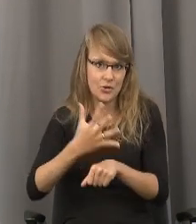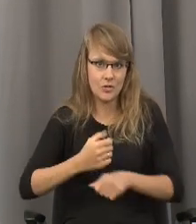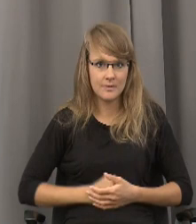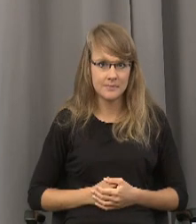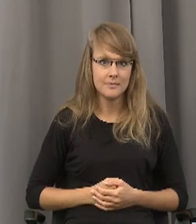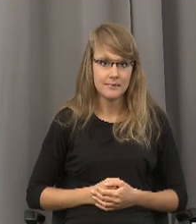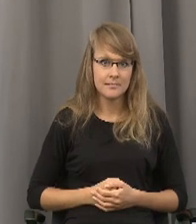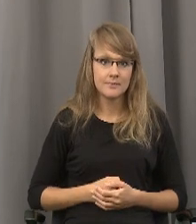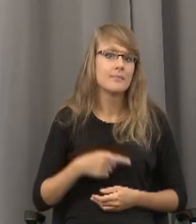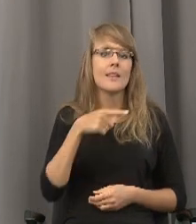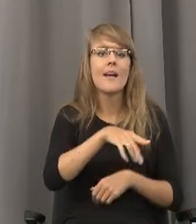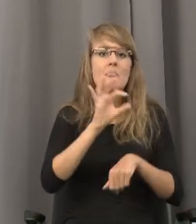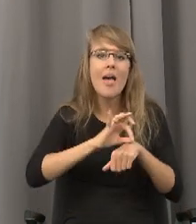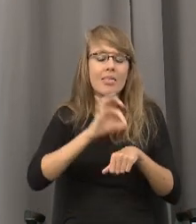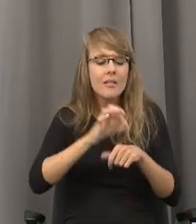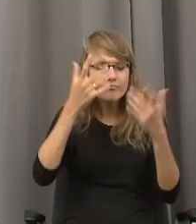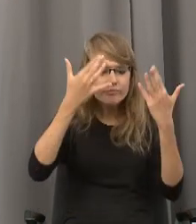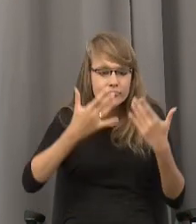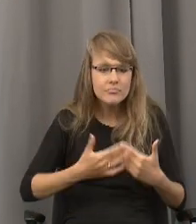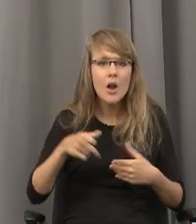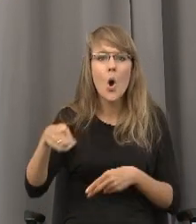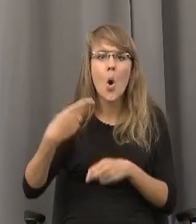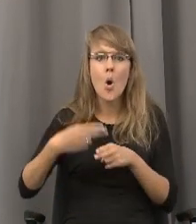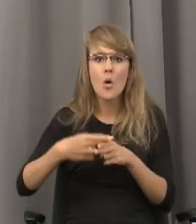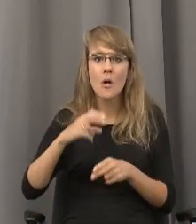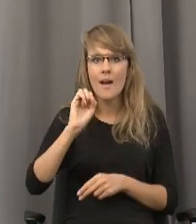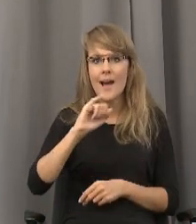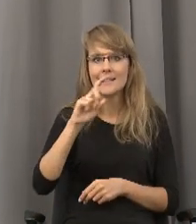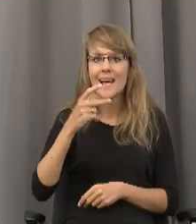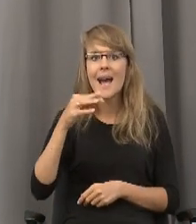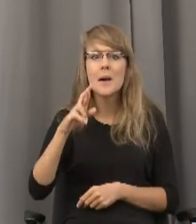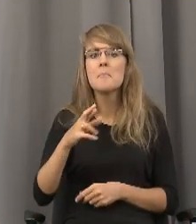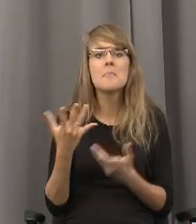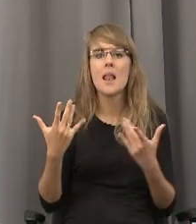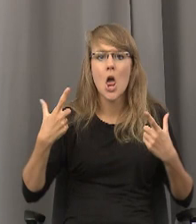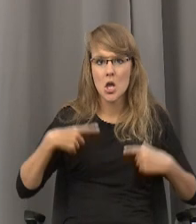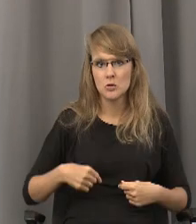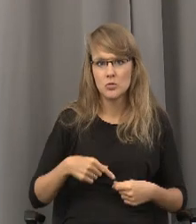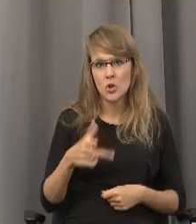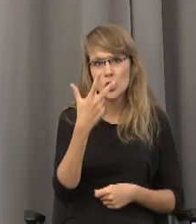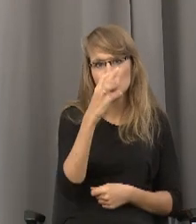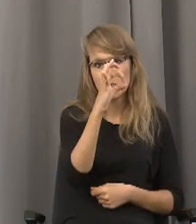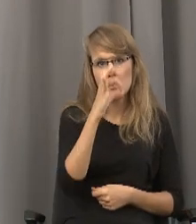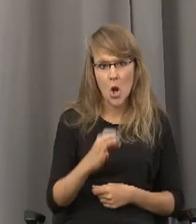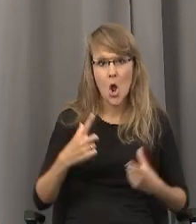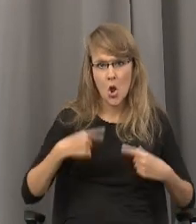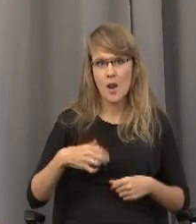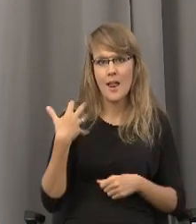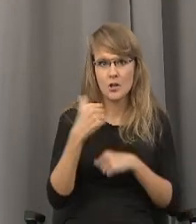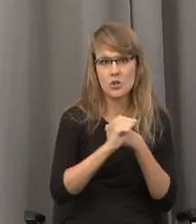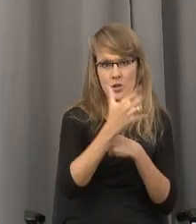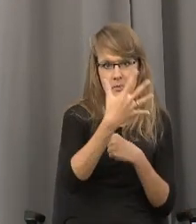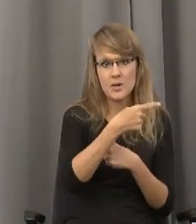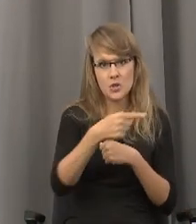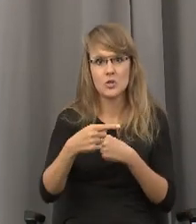I według danych medycznych na chorobę Alzheimera choruje 3% osób w wieku 65-69